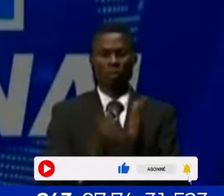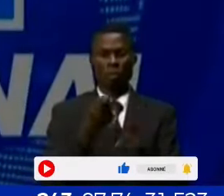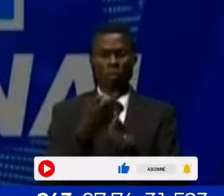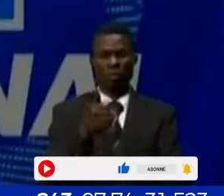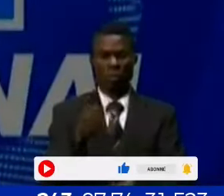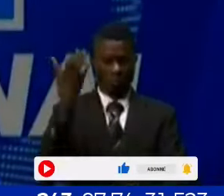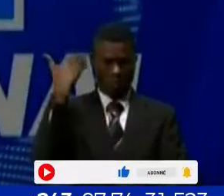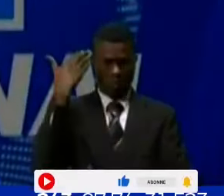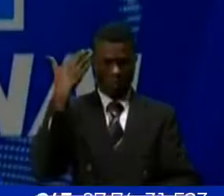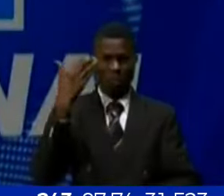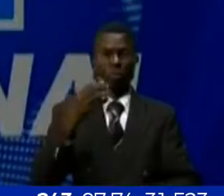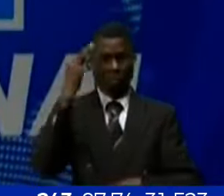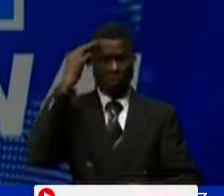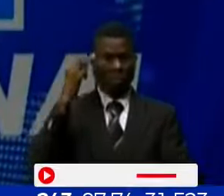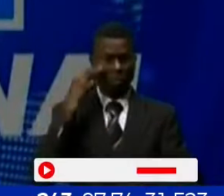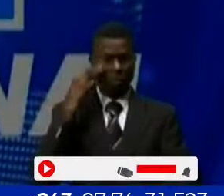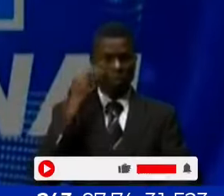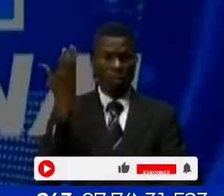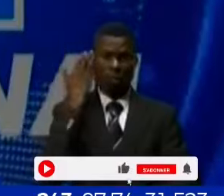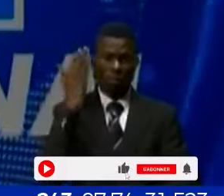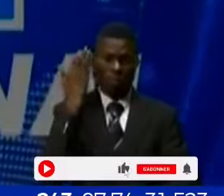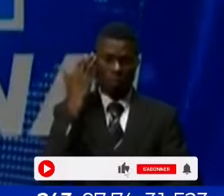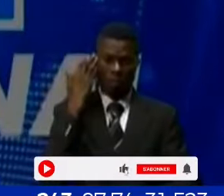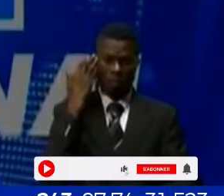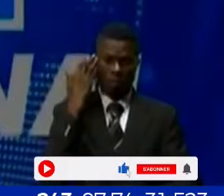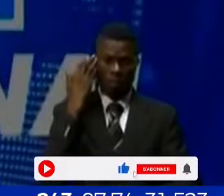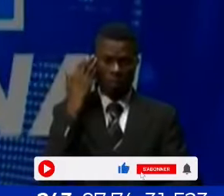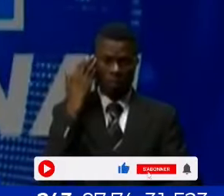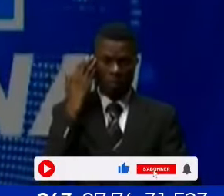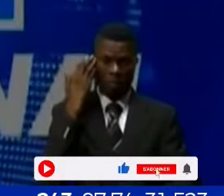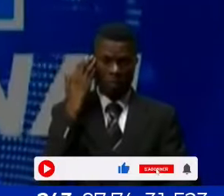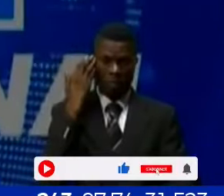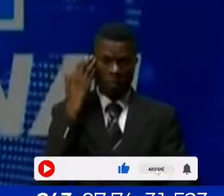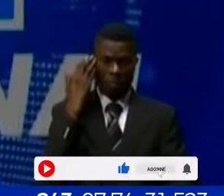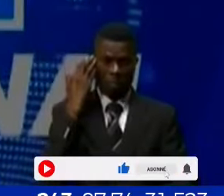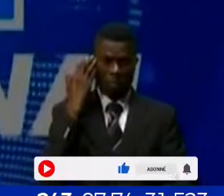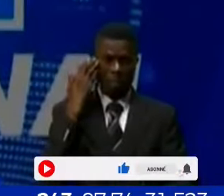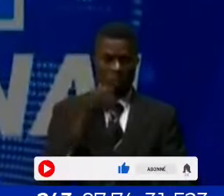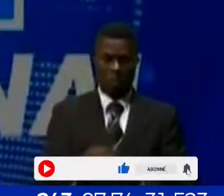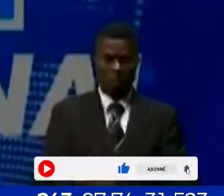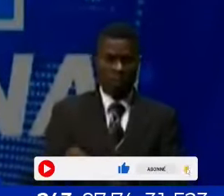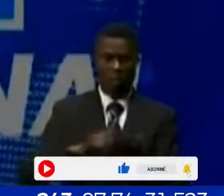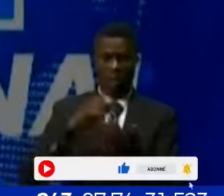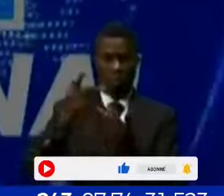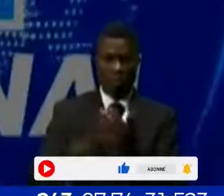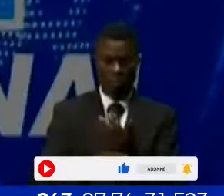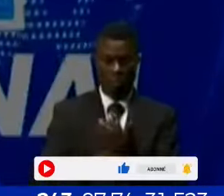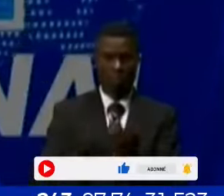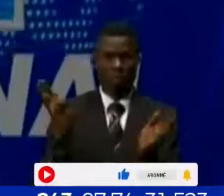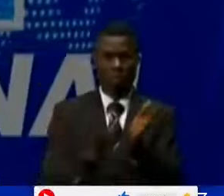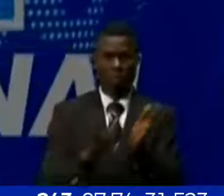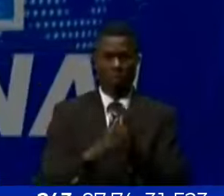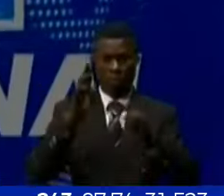dernier. Selon Patrick Mouyaya, le défunt avait un plan de canalisation de